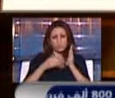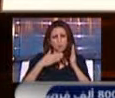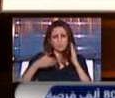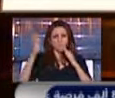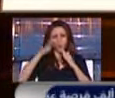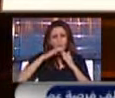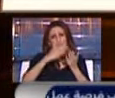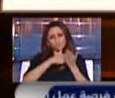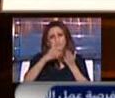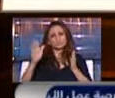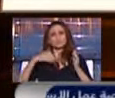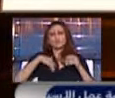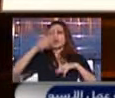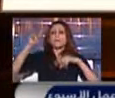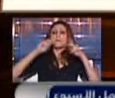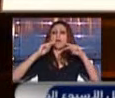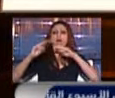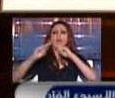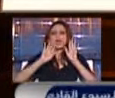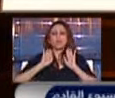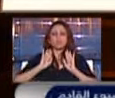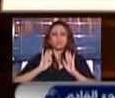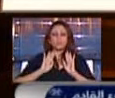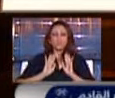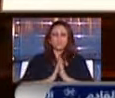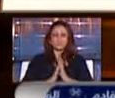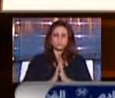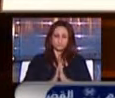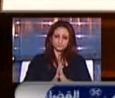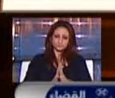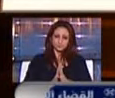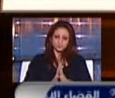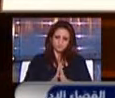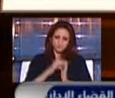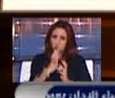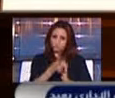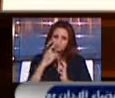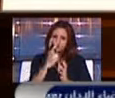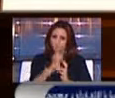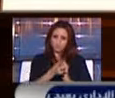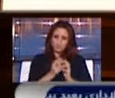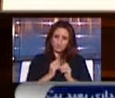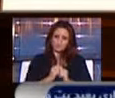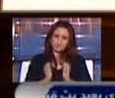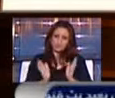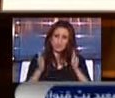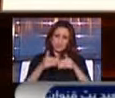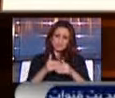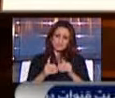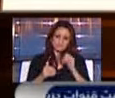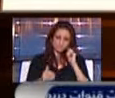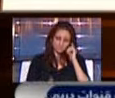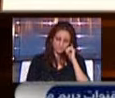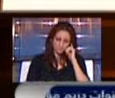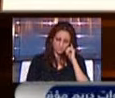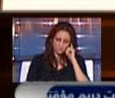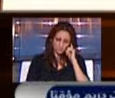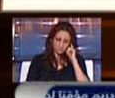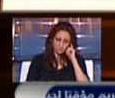كيف ترى يعني هذا الراي في ضوء يعني الدعوه التي اعلنها حزب الحريه والعداله للحوار مع كافه القوى